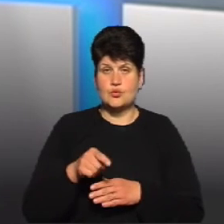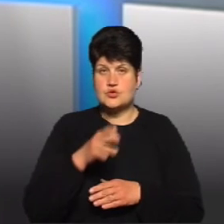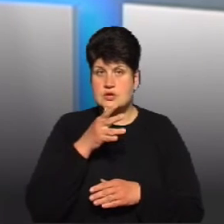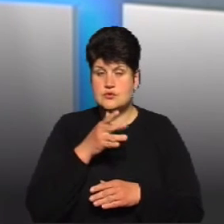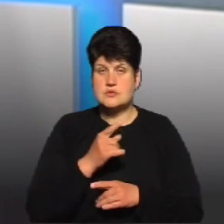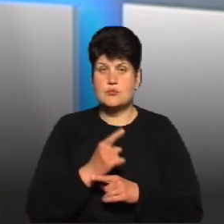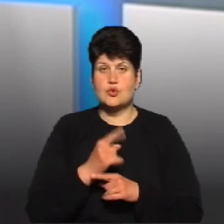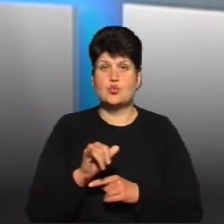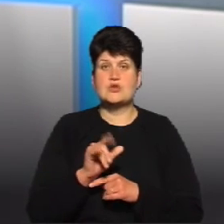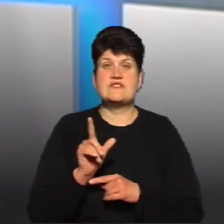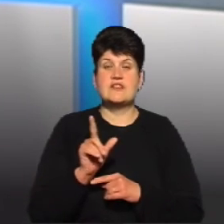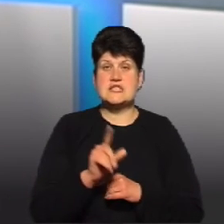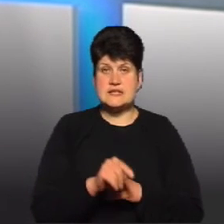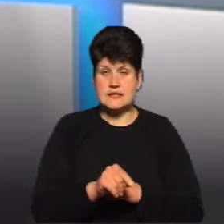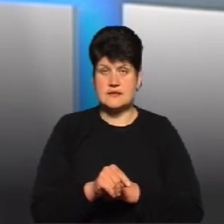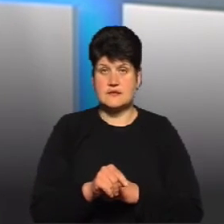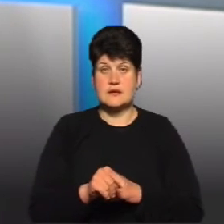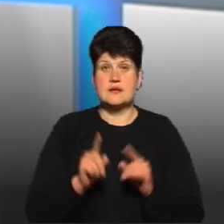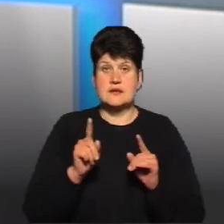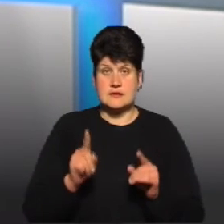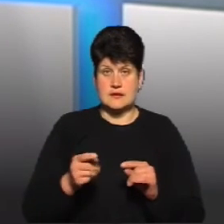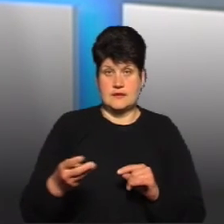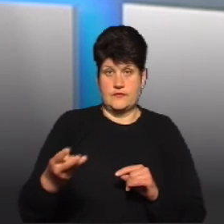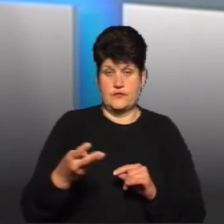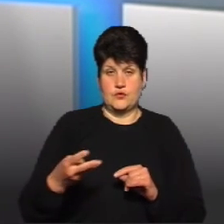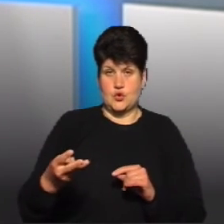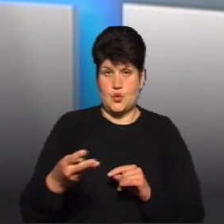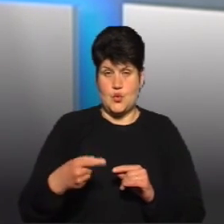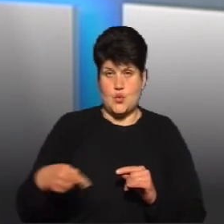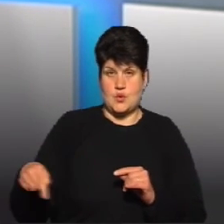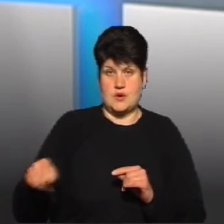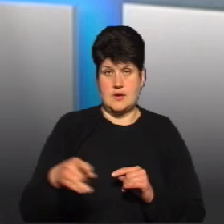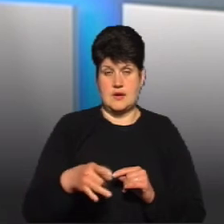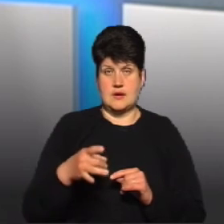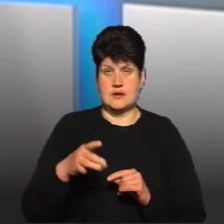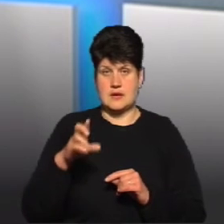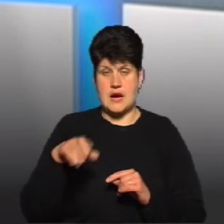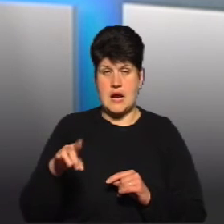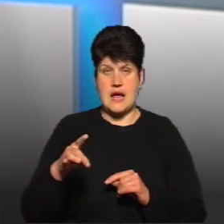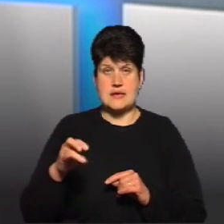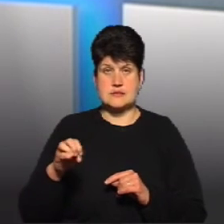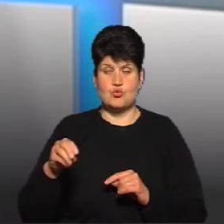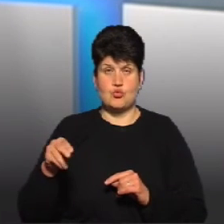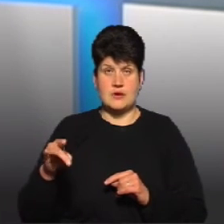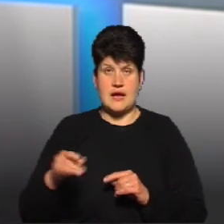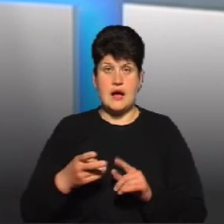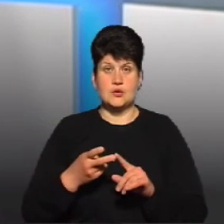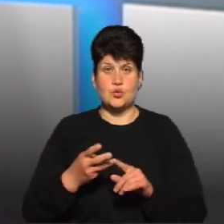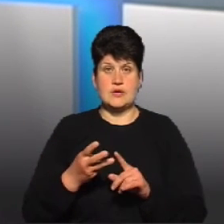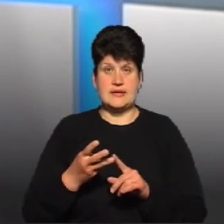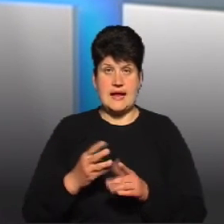виїздити в межі цих трьох республік Радянського Союзу. Вже під час другого і третього